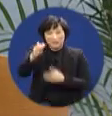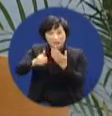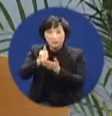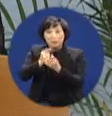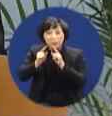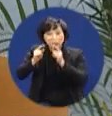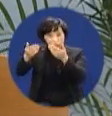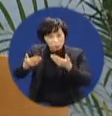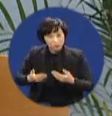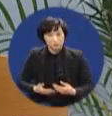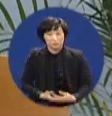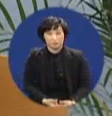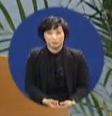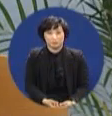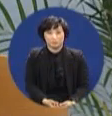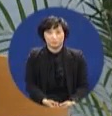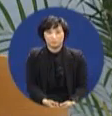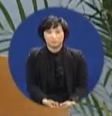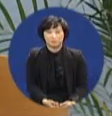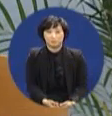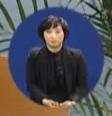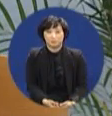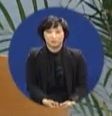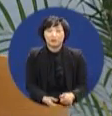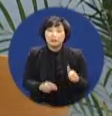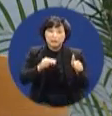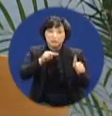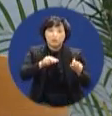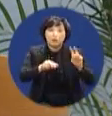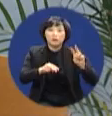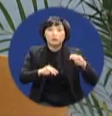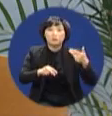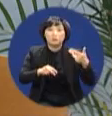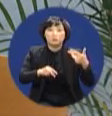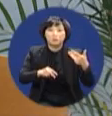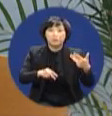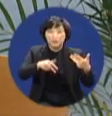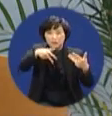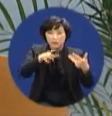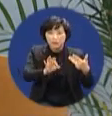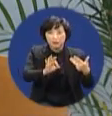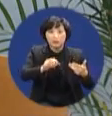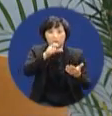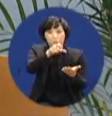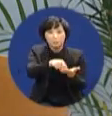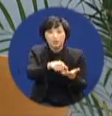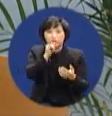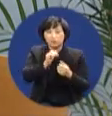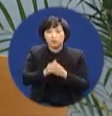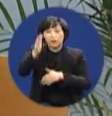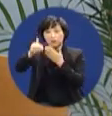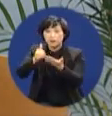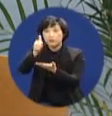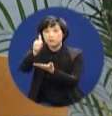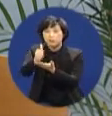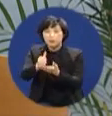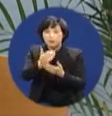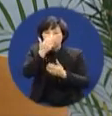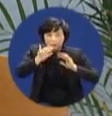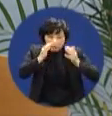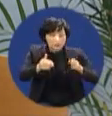말씀. 예, 신명기 28장에 하나님께서 이스라엘 백성에게